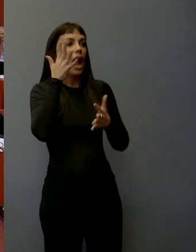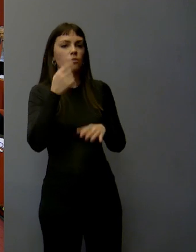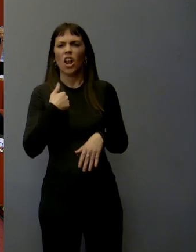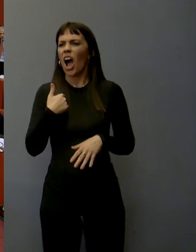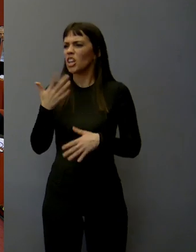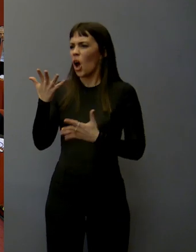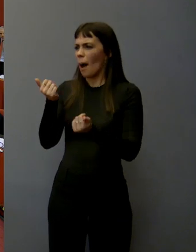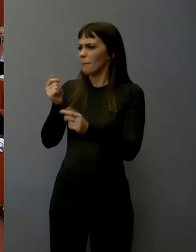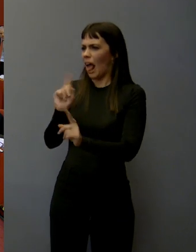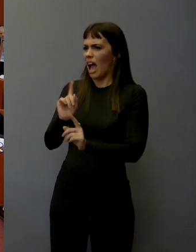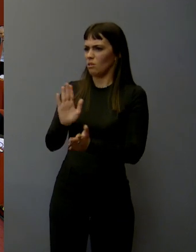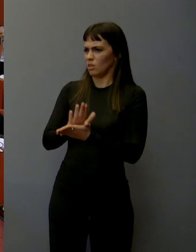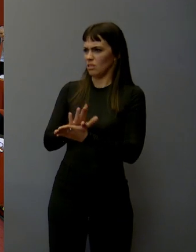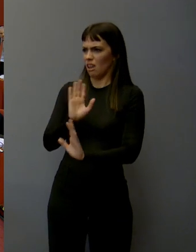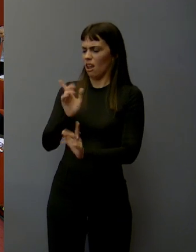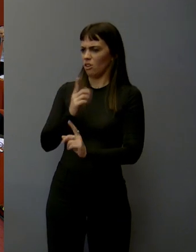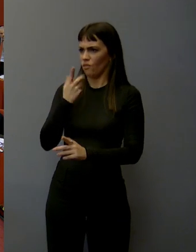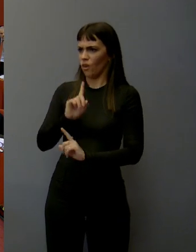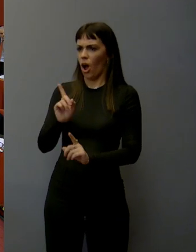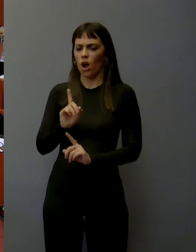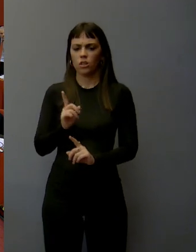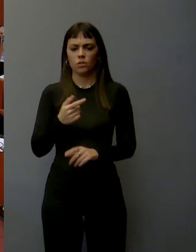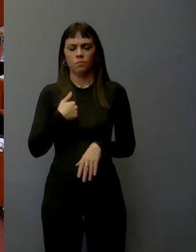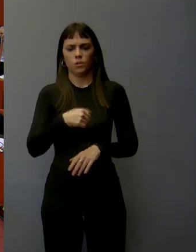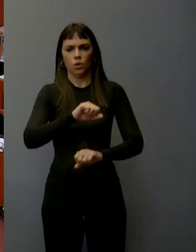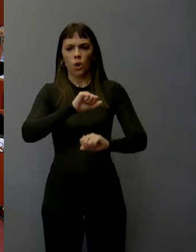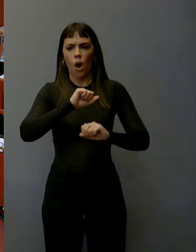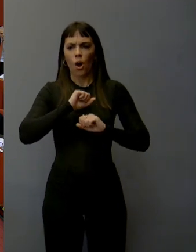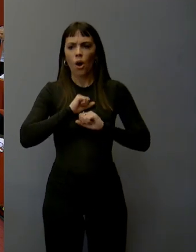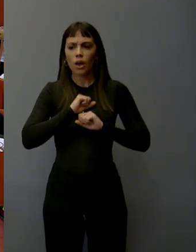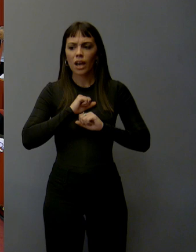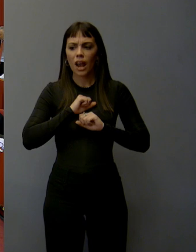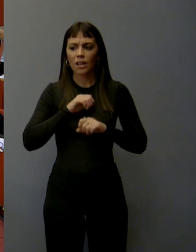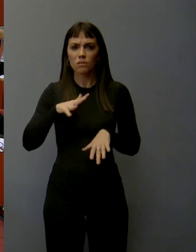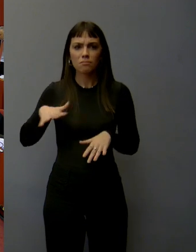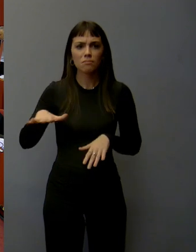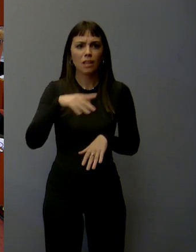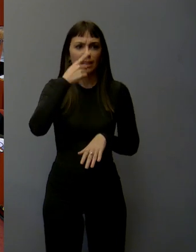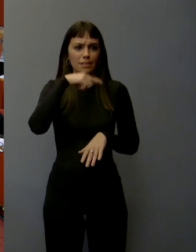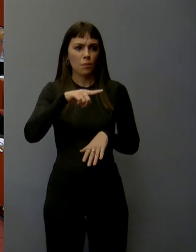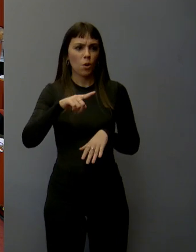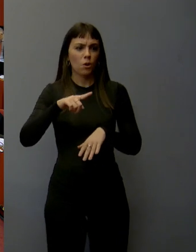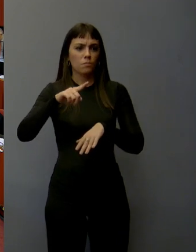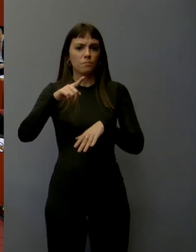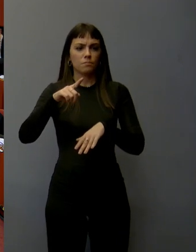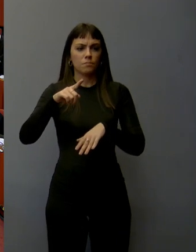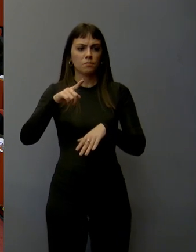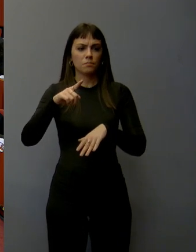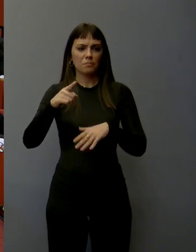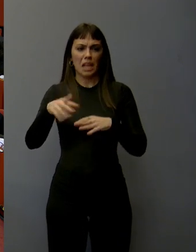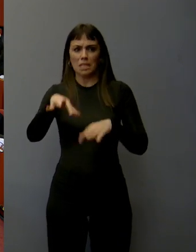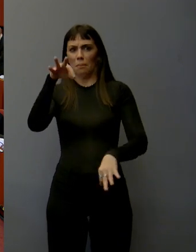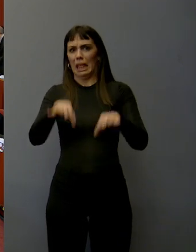né niente Io credo Scusatemi Io credo che si sta offrendo uno spettacolo veramente pessimo